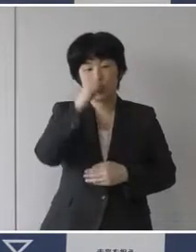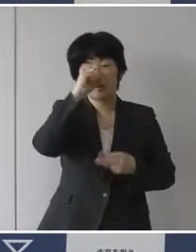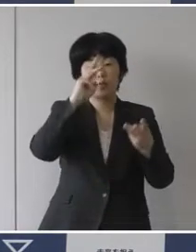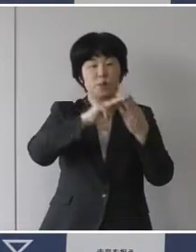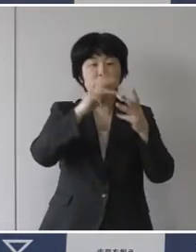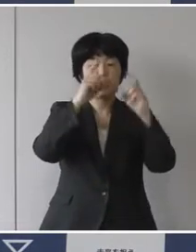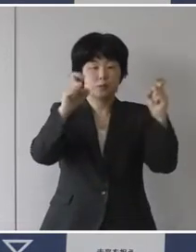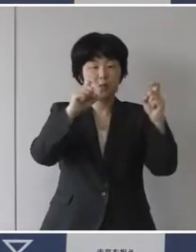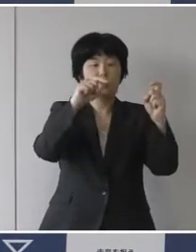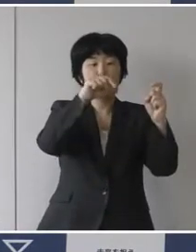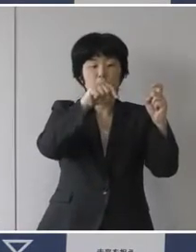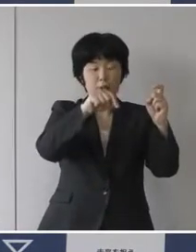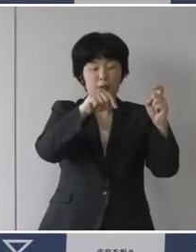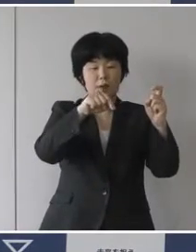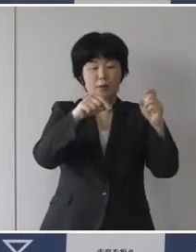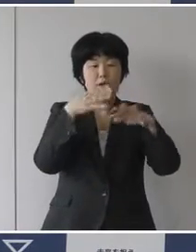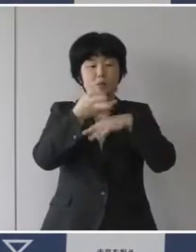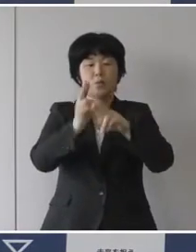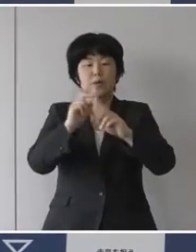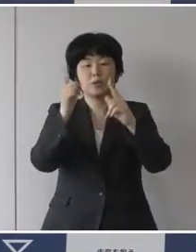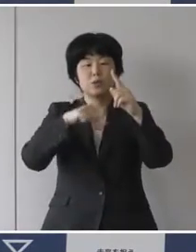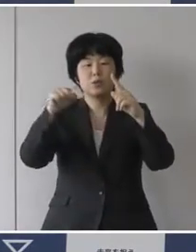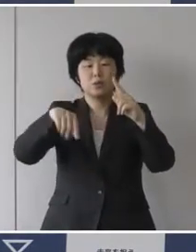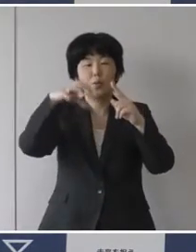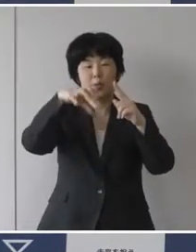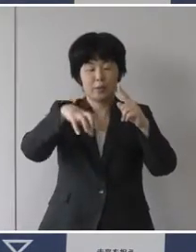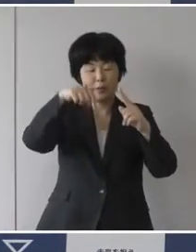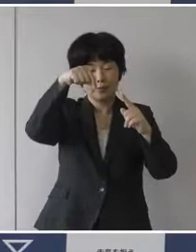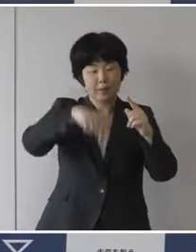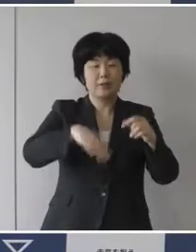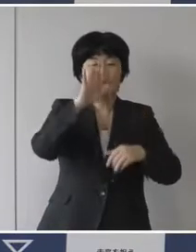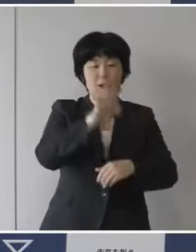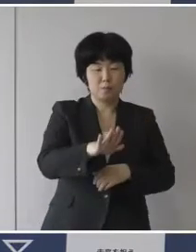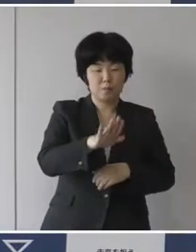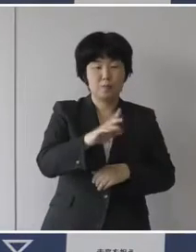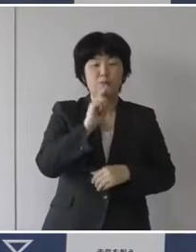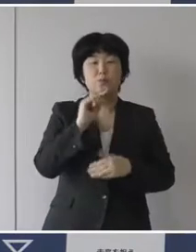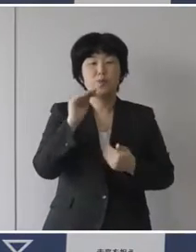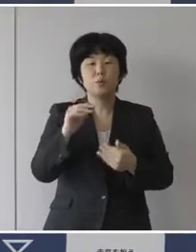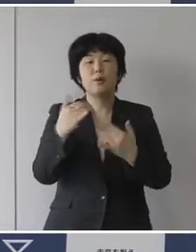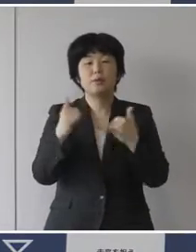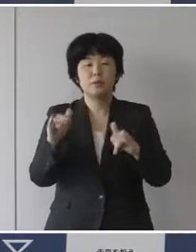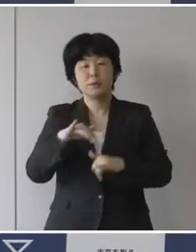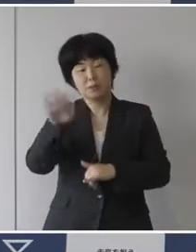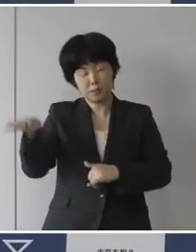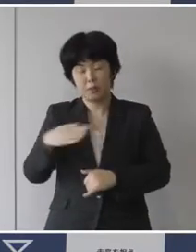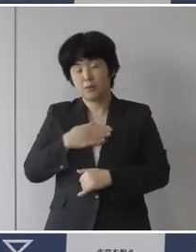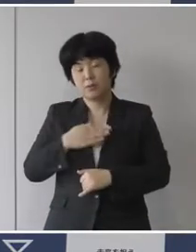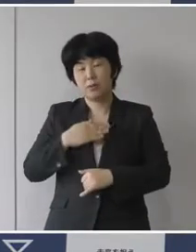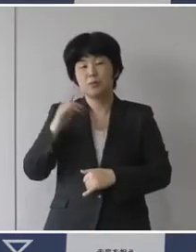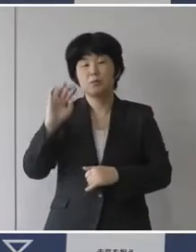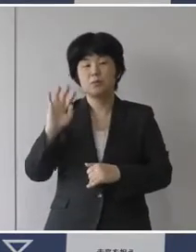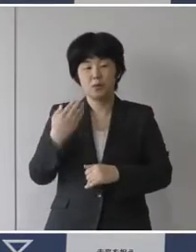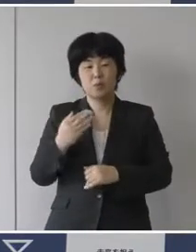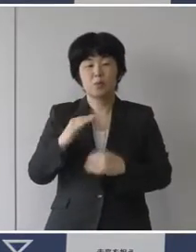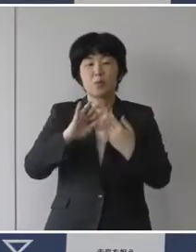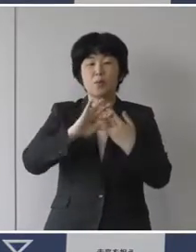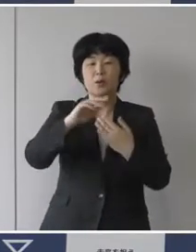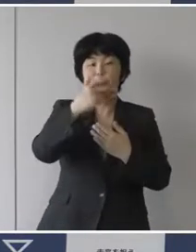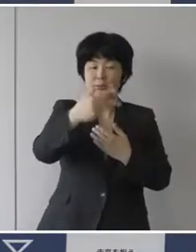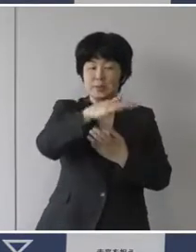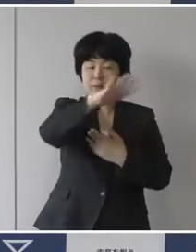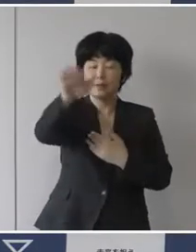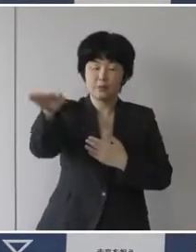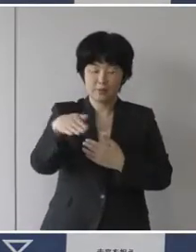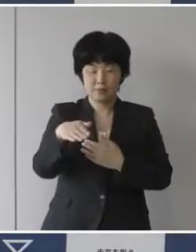ということを、まあ、市内の方はご存知の方が多いかもしれません。まあ、市内外のですね、皆さんに広く認